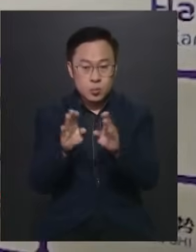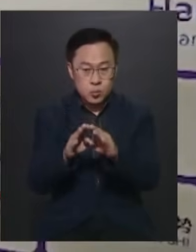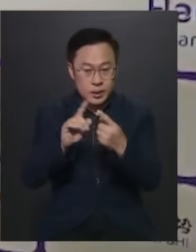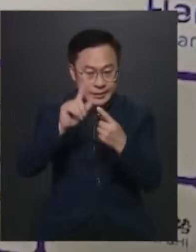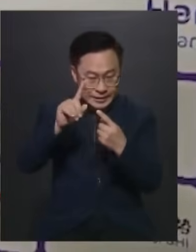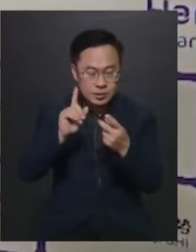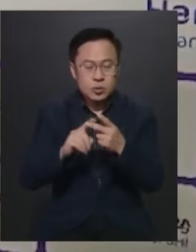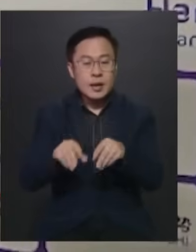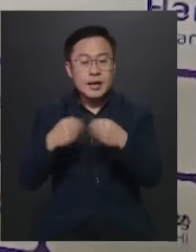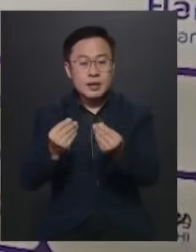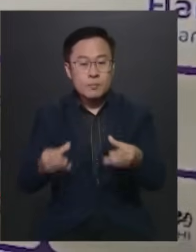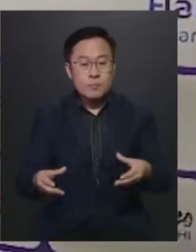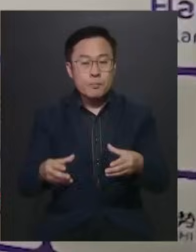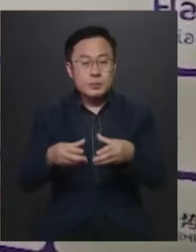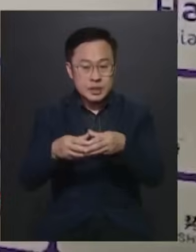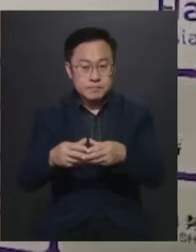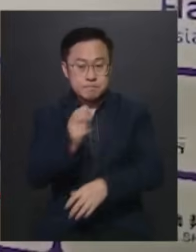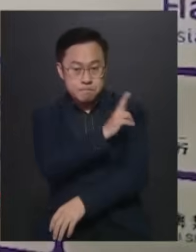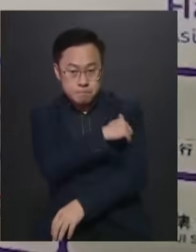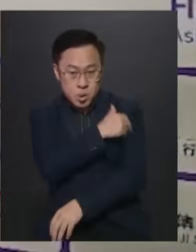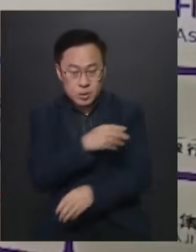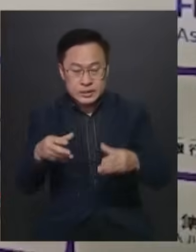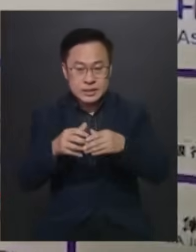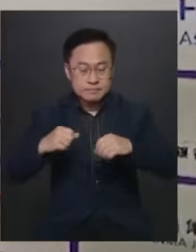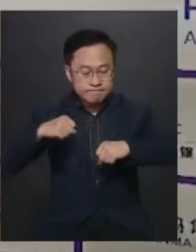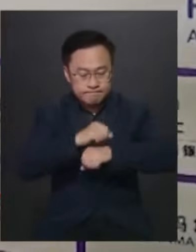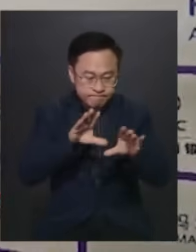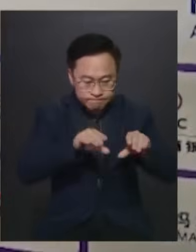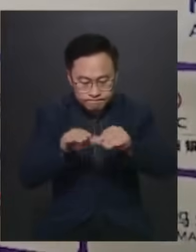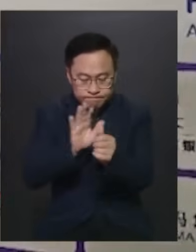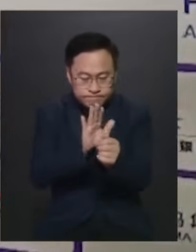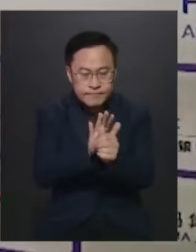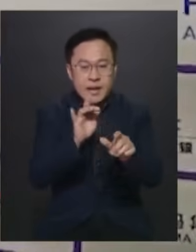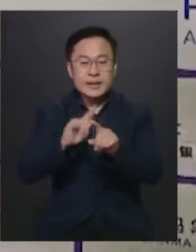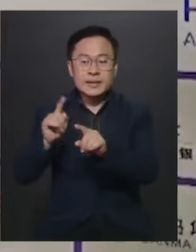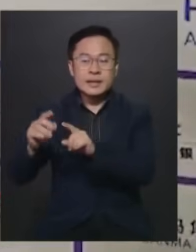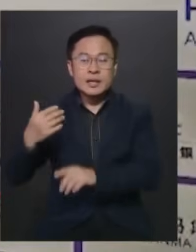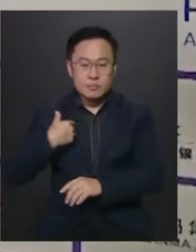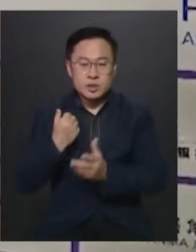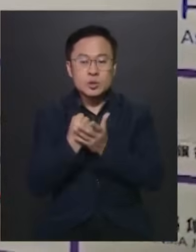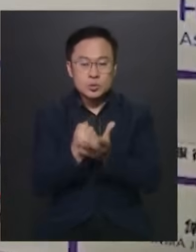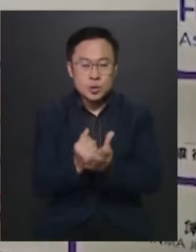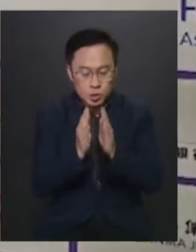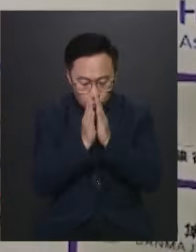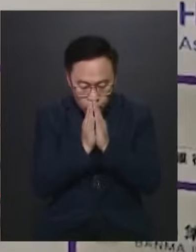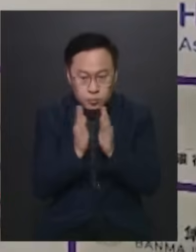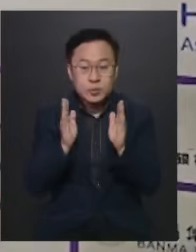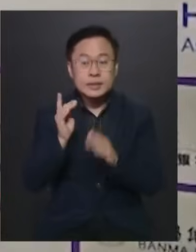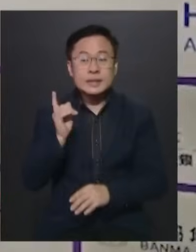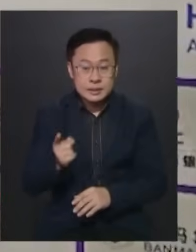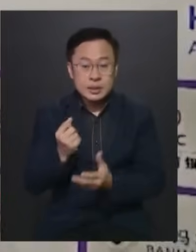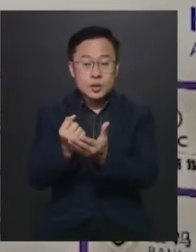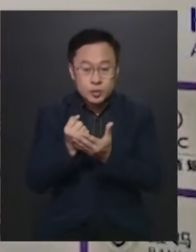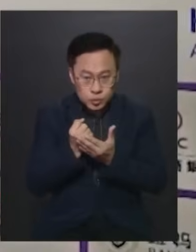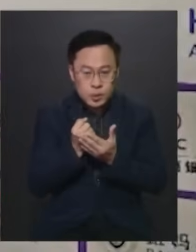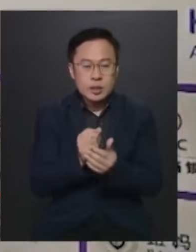กายภาพนะฮเพราะว่าก็ดูแลผมเป็นอย่างดีก็ก็ขอขอบคุณทีมหมอทีมกายภาพนะฮะก็ก็ขอบคุณมากจริงๆที่ดูแลผมเพราะว่า